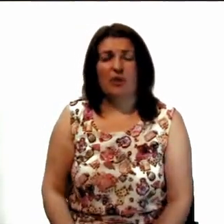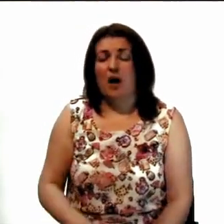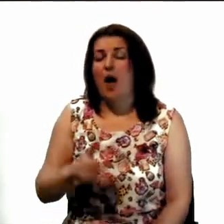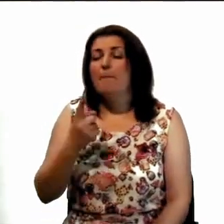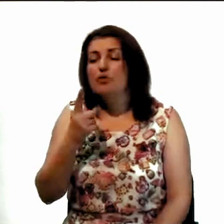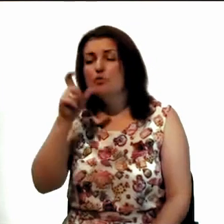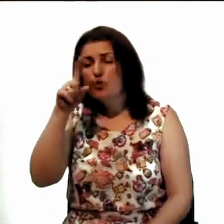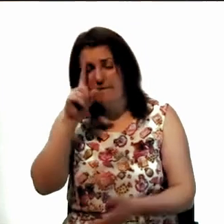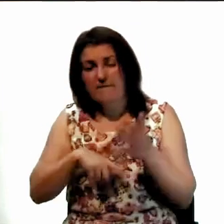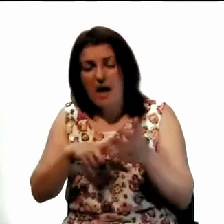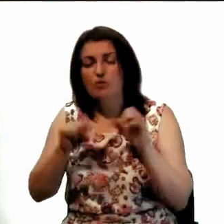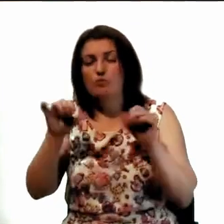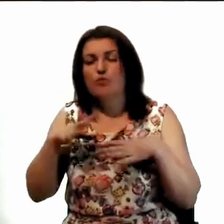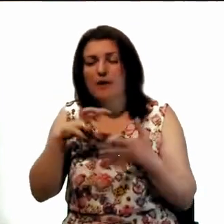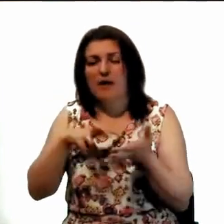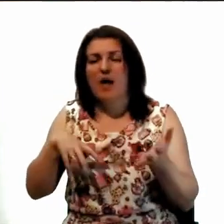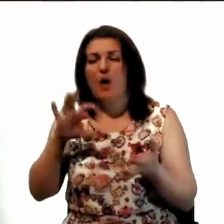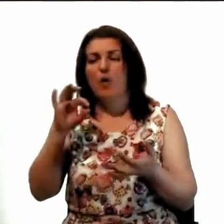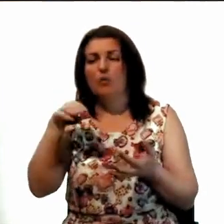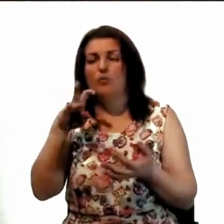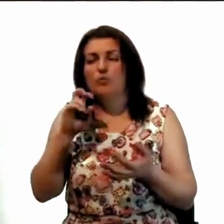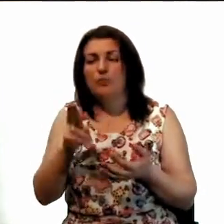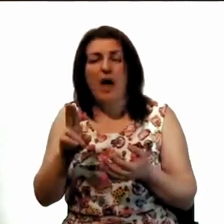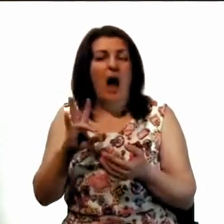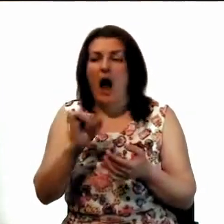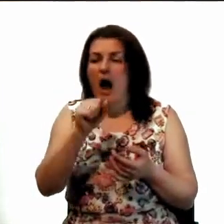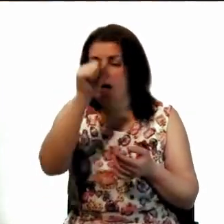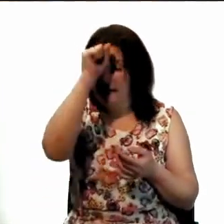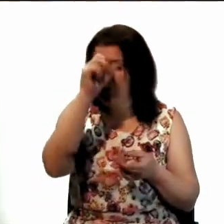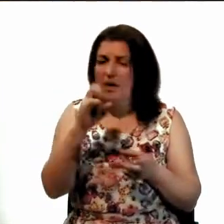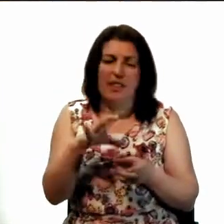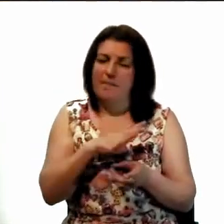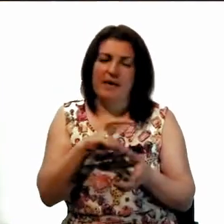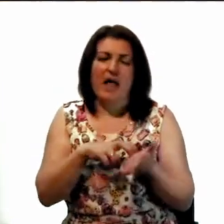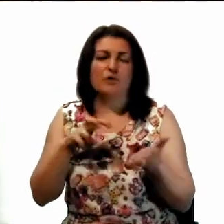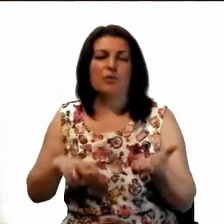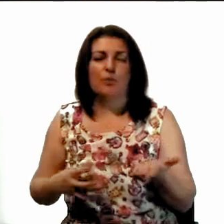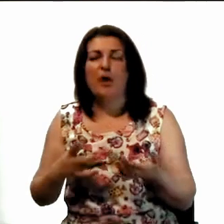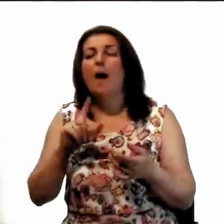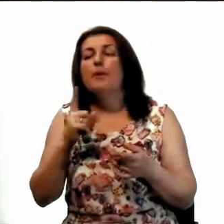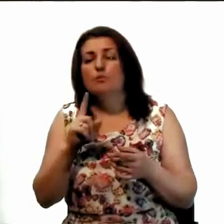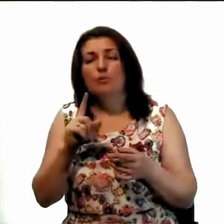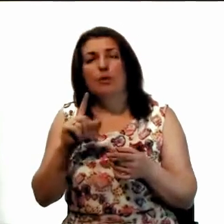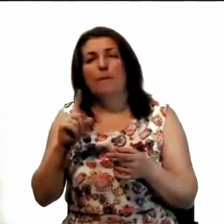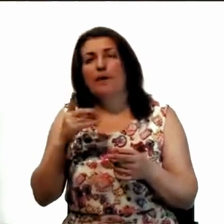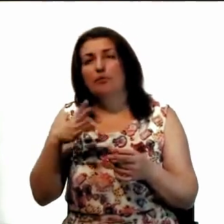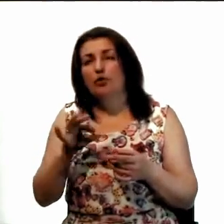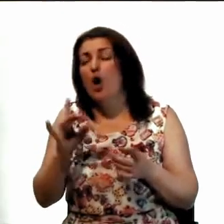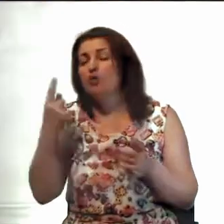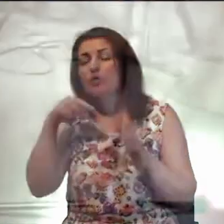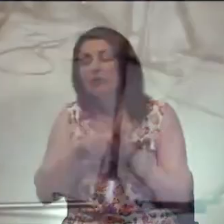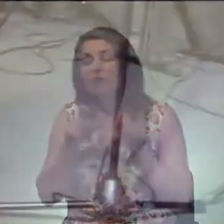Почему верующий может быть отступником, а грешник не быть отступником? Потому что что